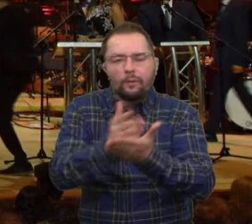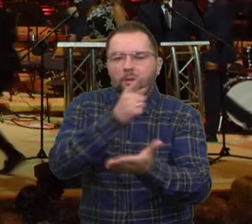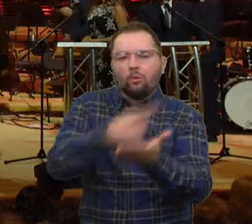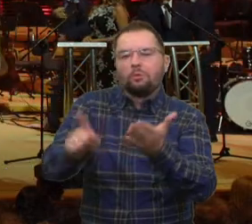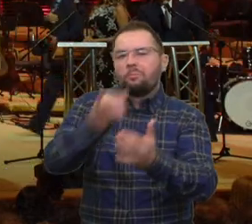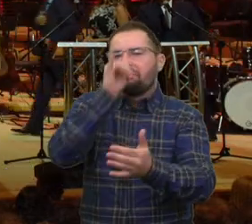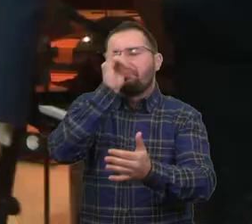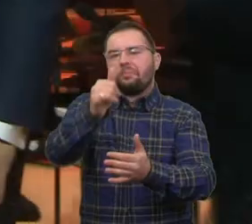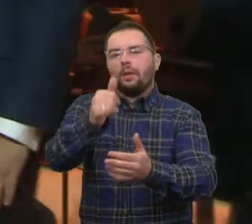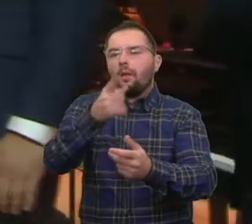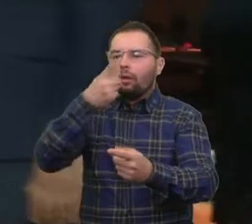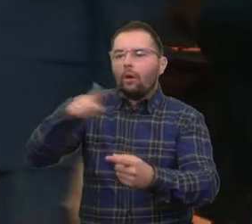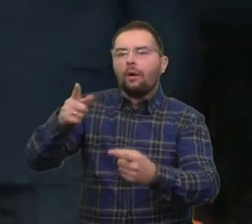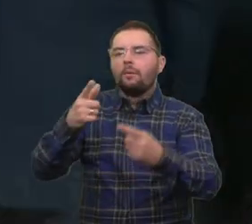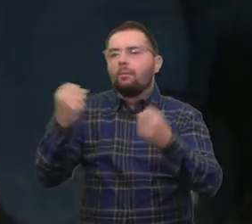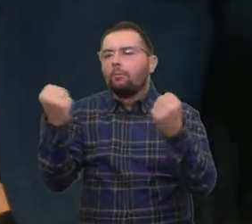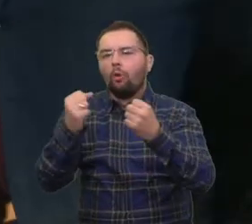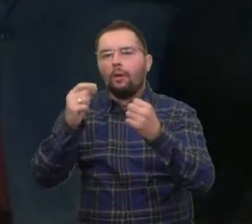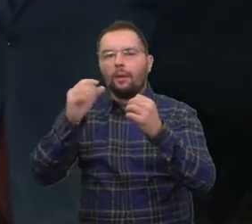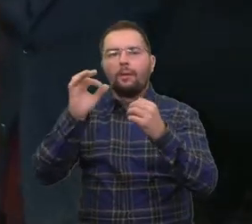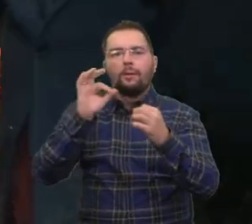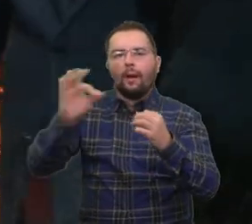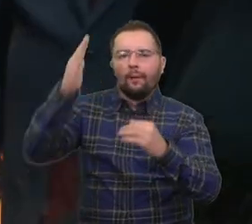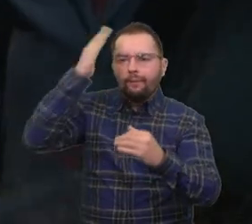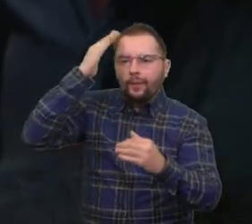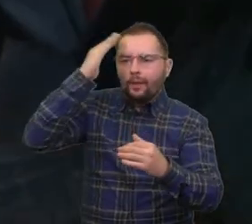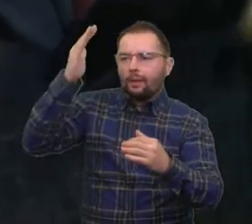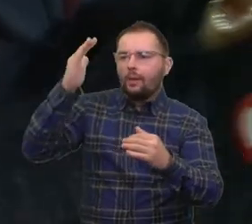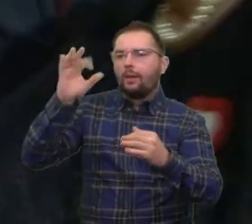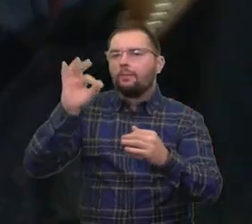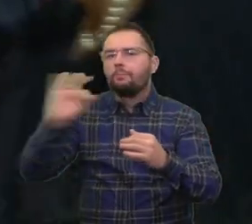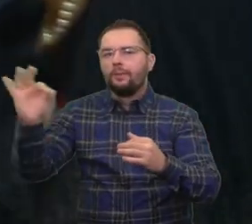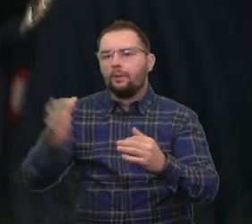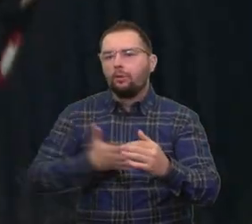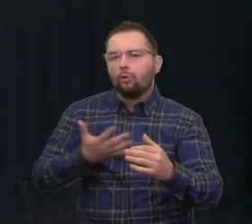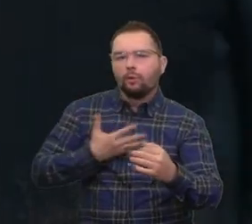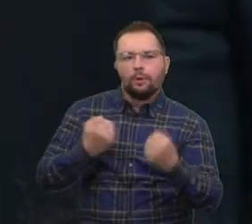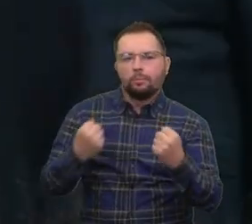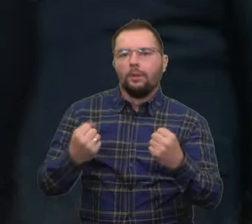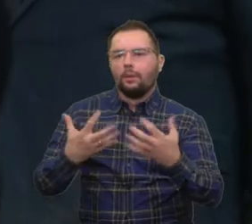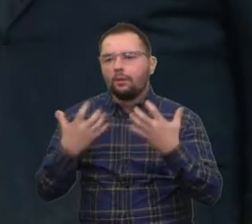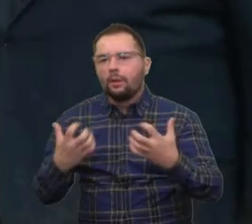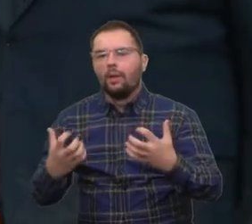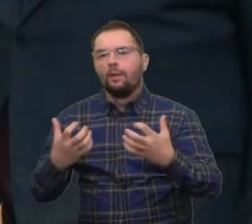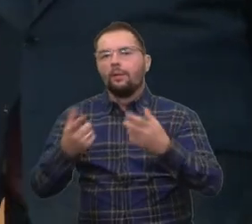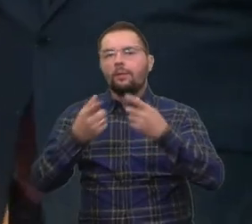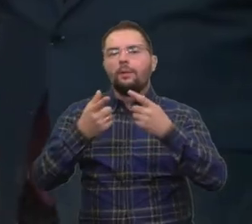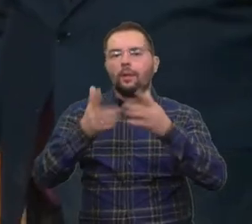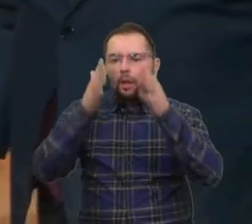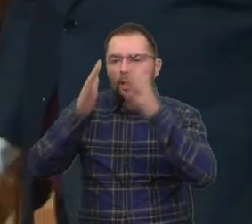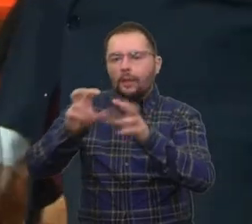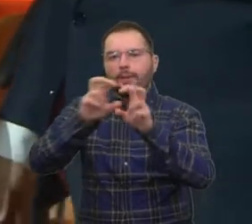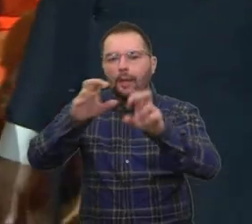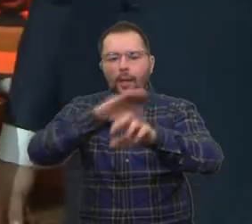wymagała naprawdę ogromnych kompetencji. Na całe szczęście znaleźli się ludzie, którzy je mieli i którzy zechcieli poświęcić